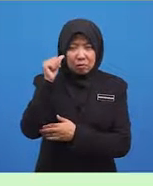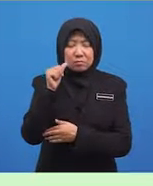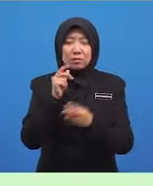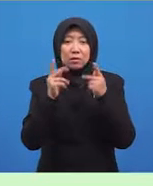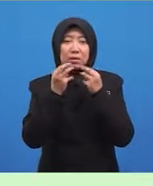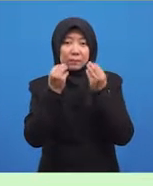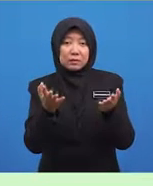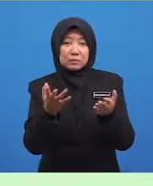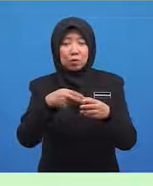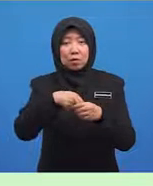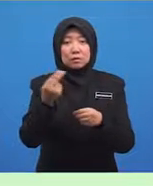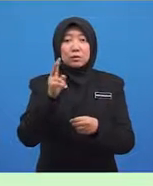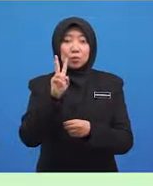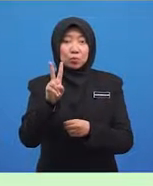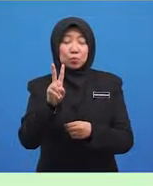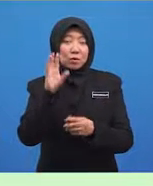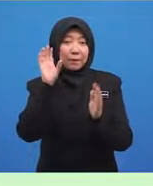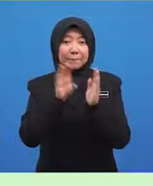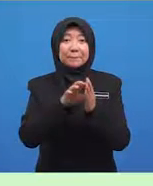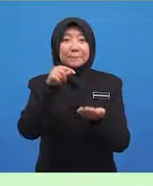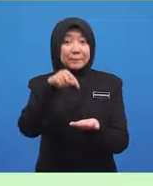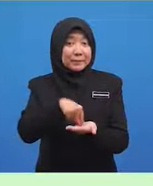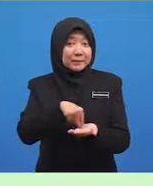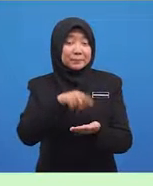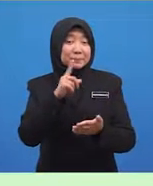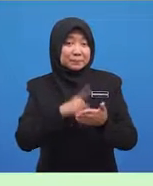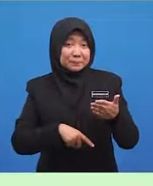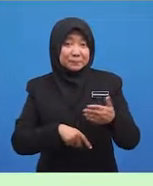majmuk hasil dua gambar ini?